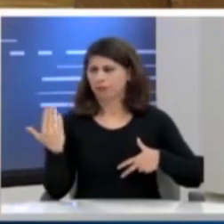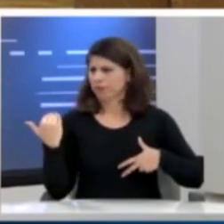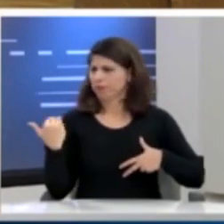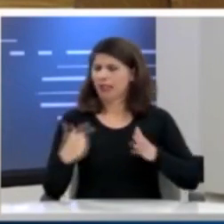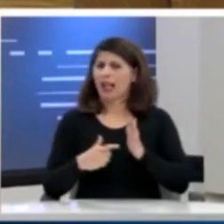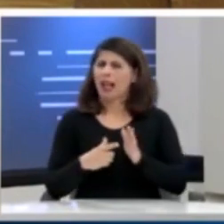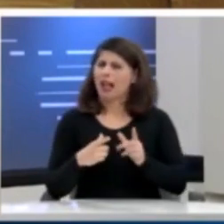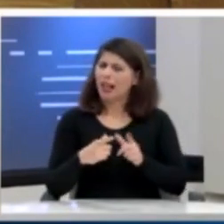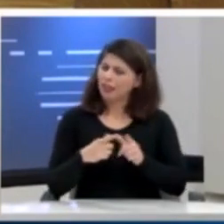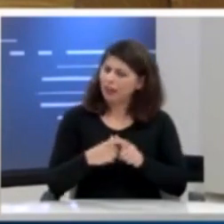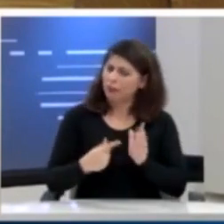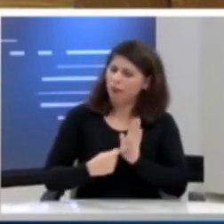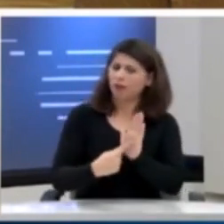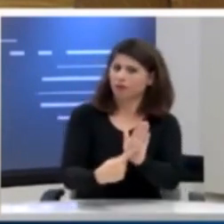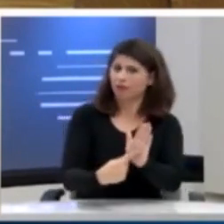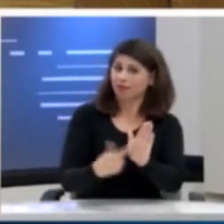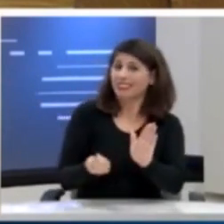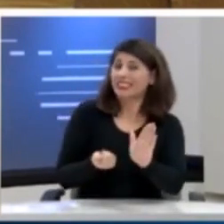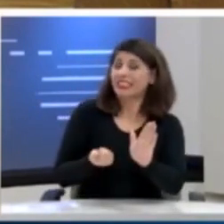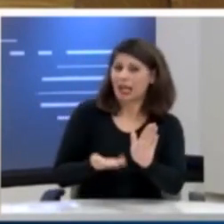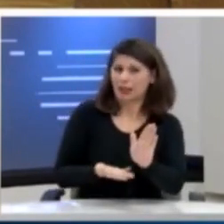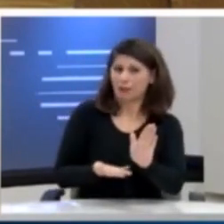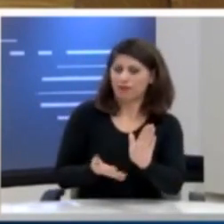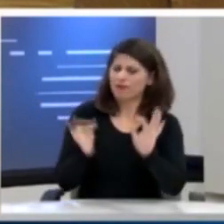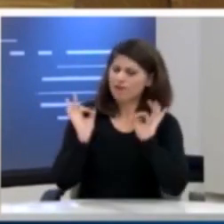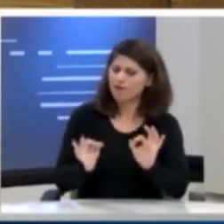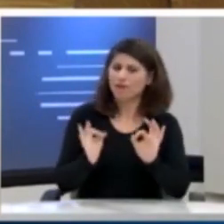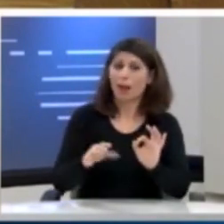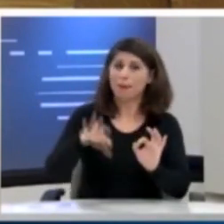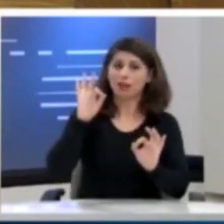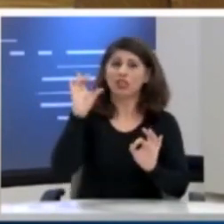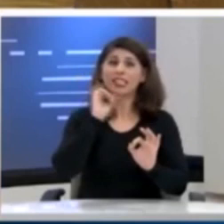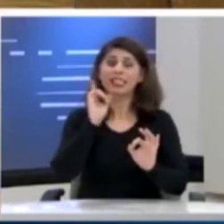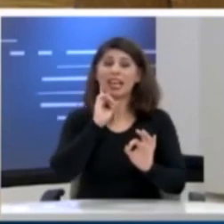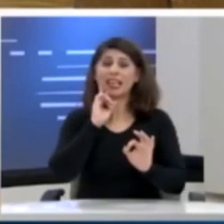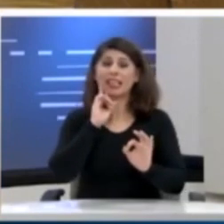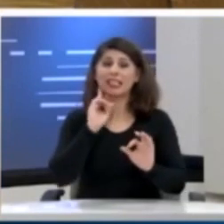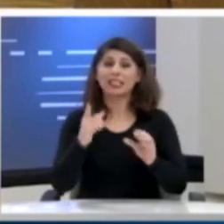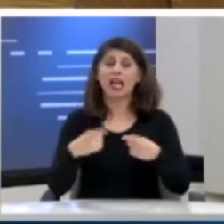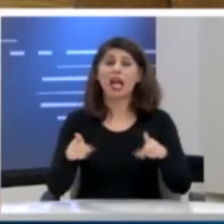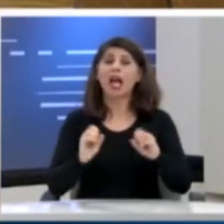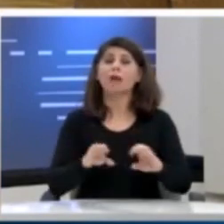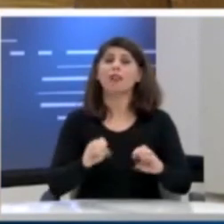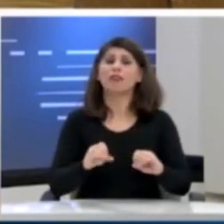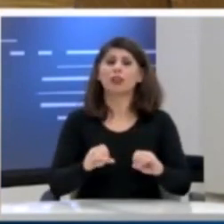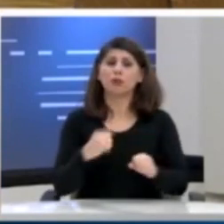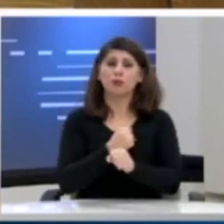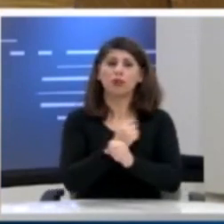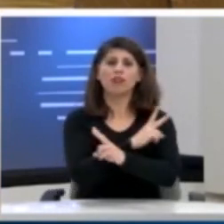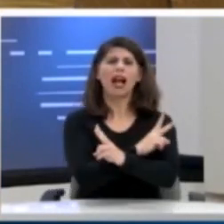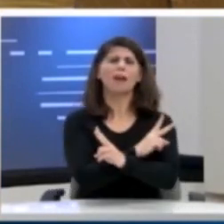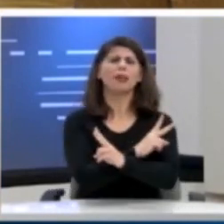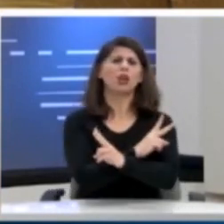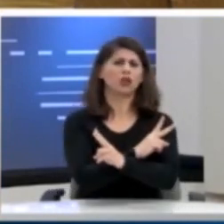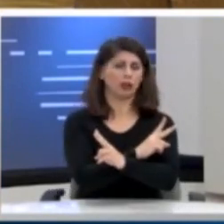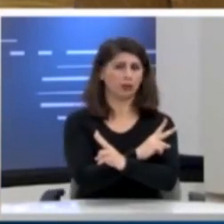πρόσφατα δείγματα γραφής. Χαρακτηριστική περίπτωση αποτελούν οι γυναίκες εκπαιδευτικοί που δουλεύουν ως